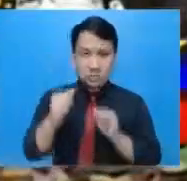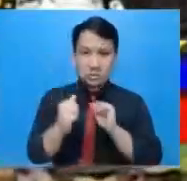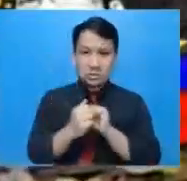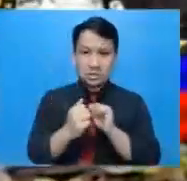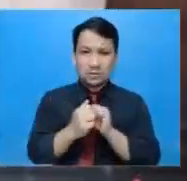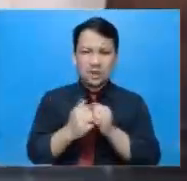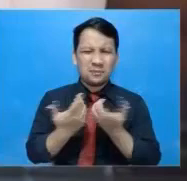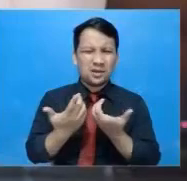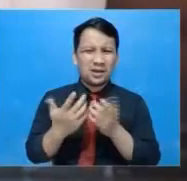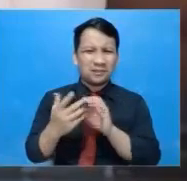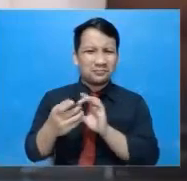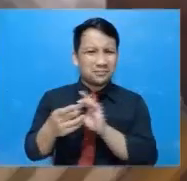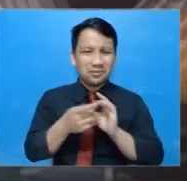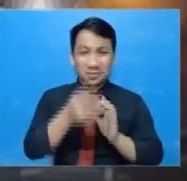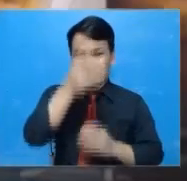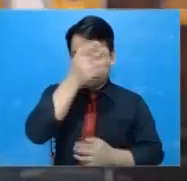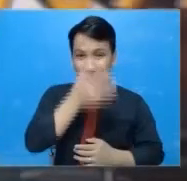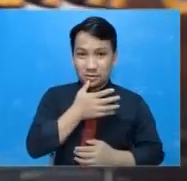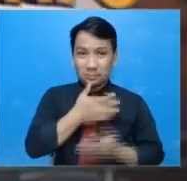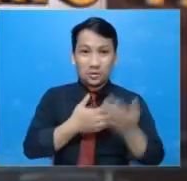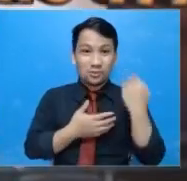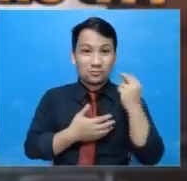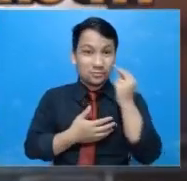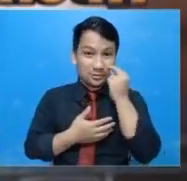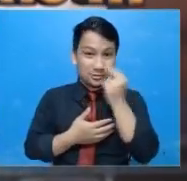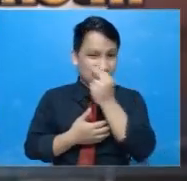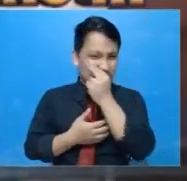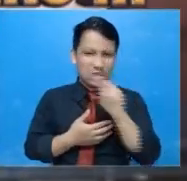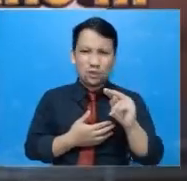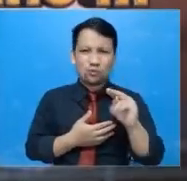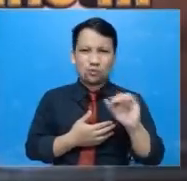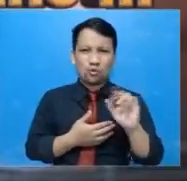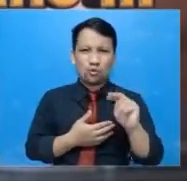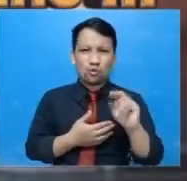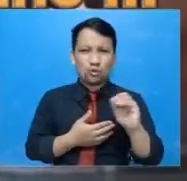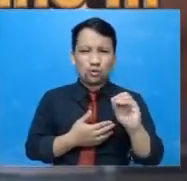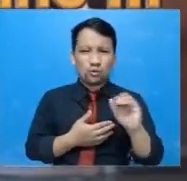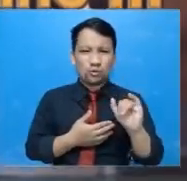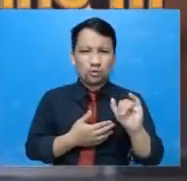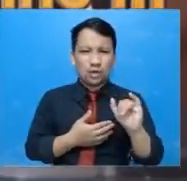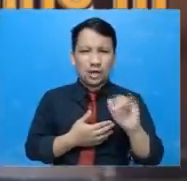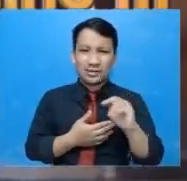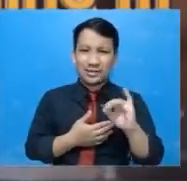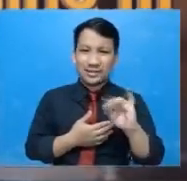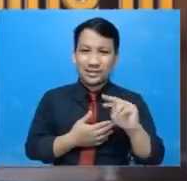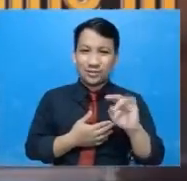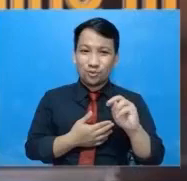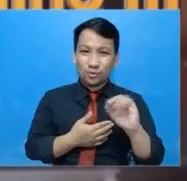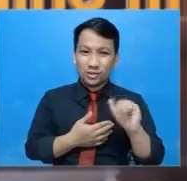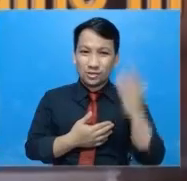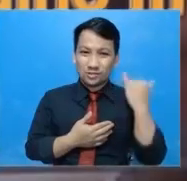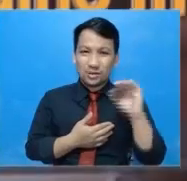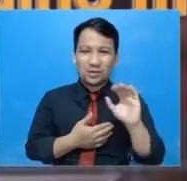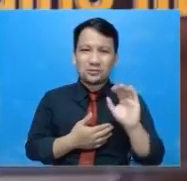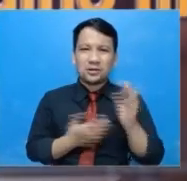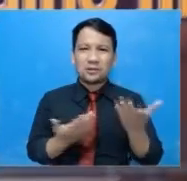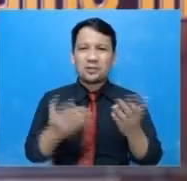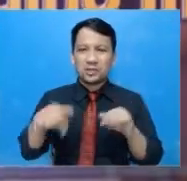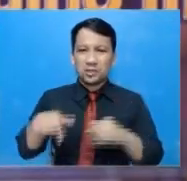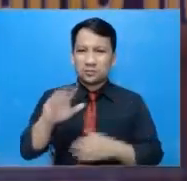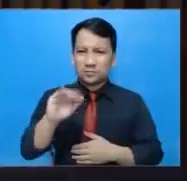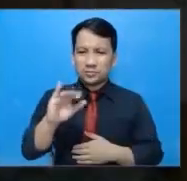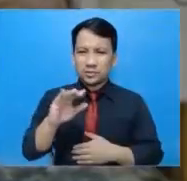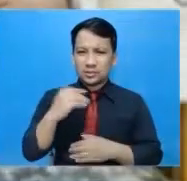magulang. Naluklok si Benigno Simeon Cojuangco Aquino III bilang 15th pangulo ng Pilipinas. Isang taon